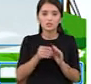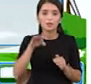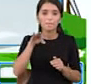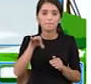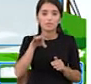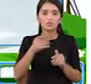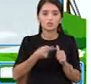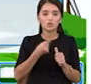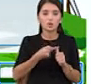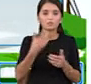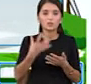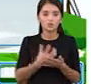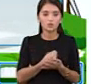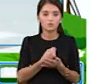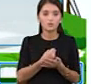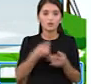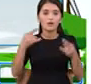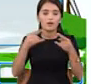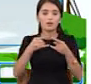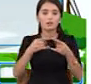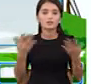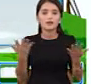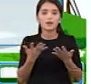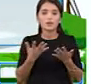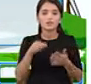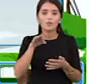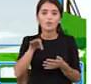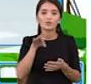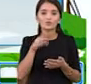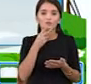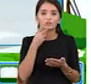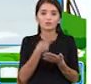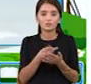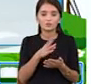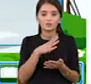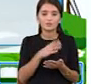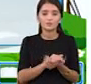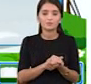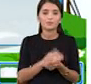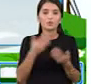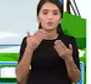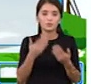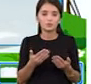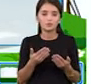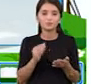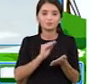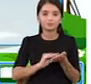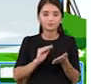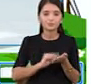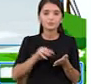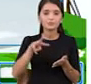yashiringan mashina nomini toping. Ekranda qaysi mashina rusumini ko'rayapsiz? Mana bu